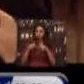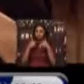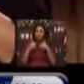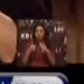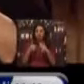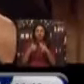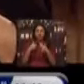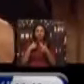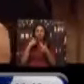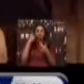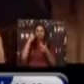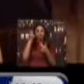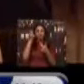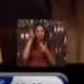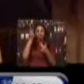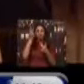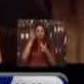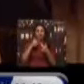فجاتني الفكره دي